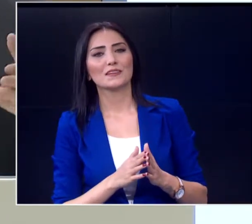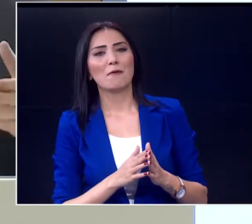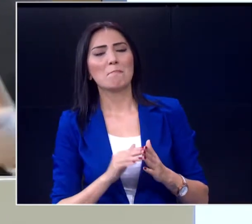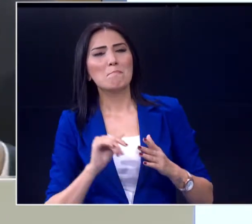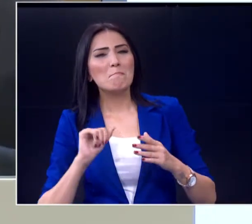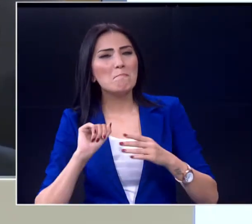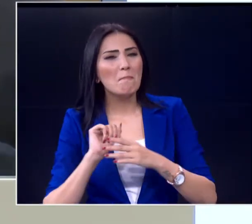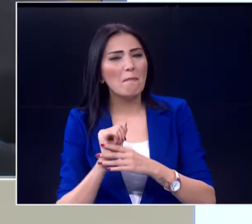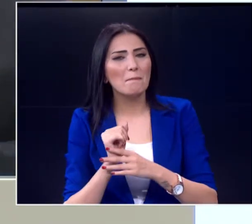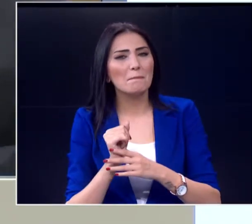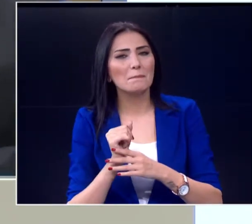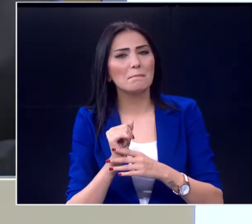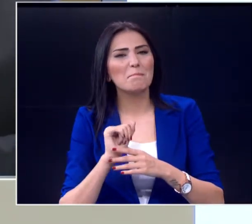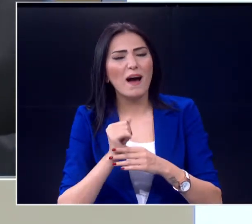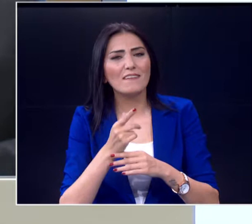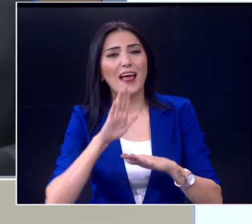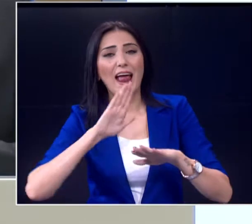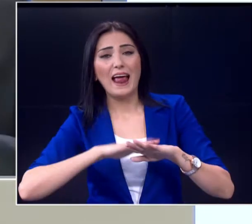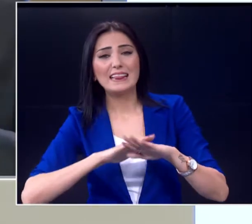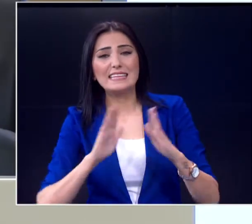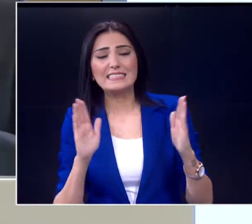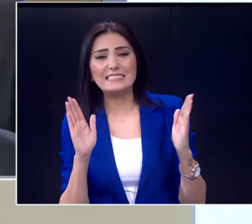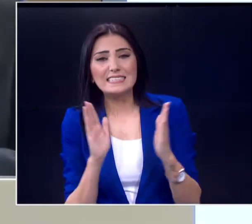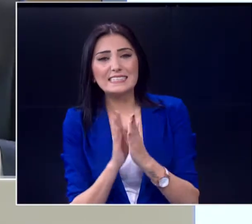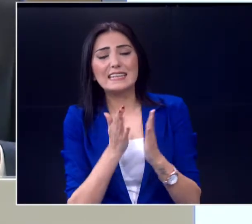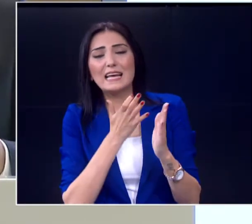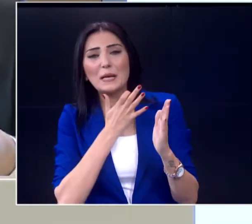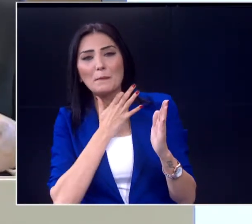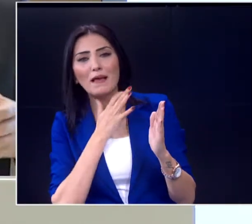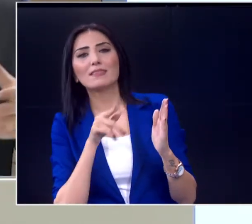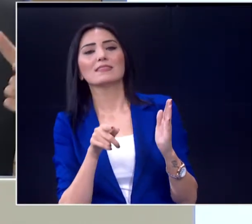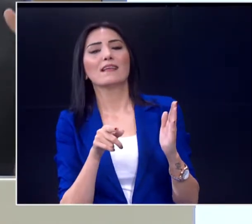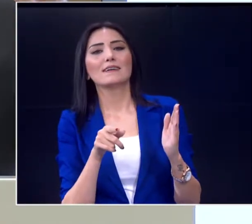Marifet, eldeki kısıtlı imkanlarla